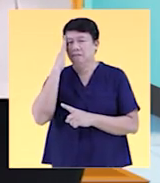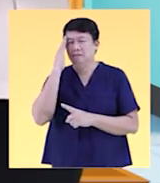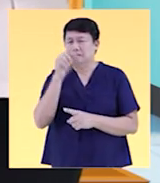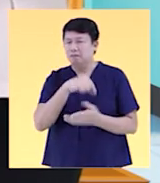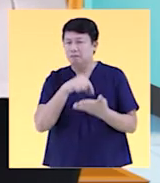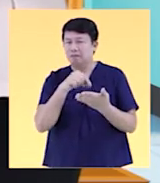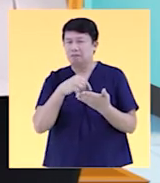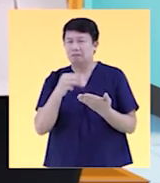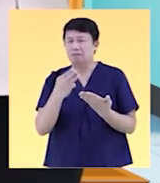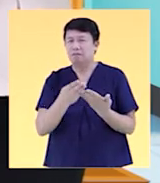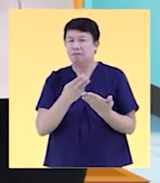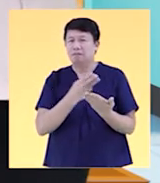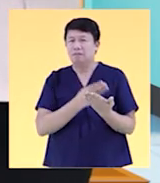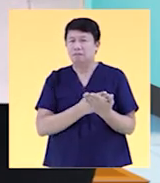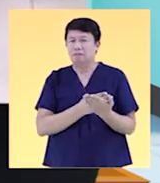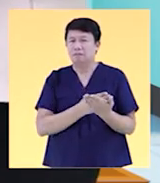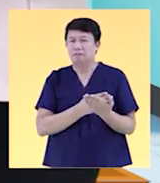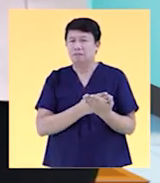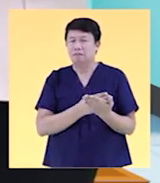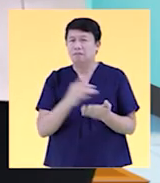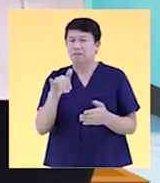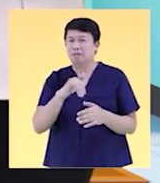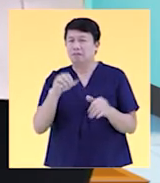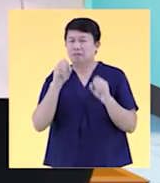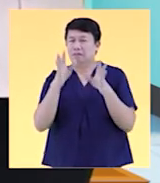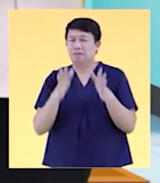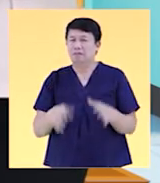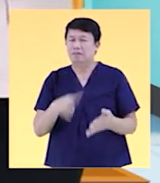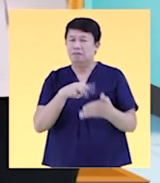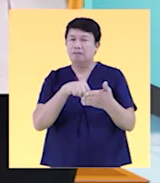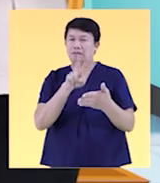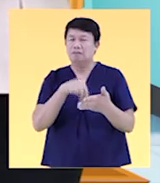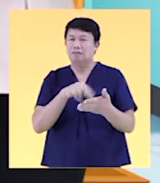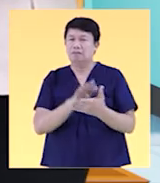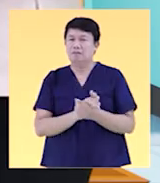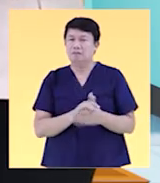nakasulat sa menu. Sabayan niyo ako sa pagbasa, kids.